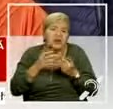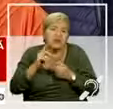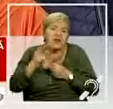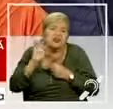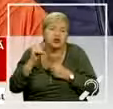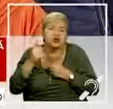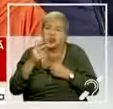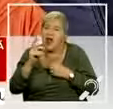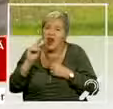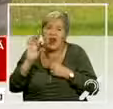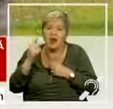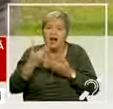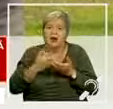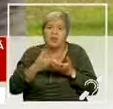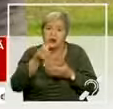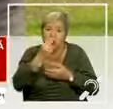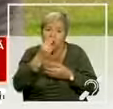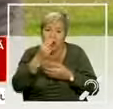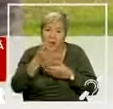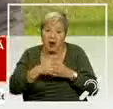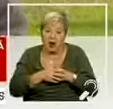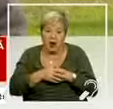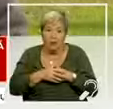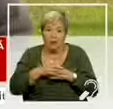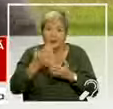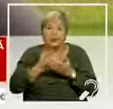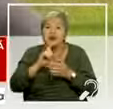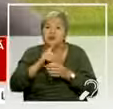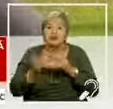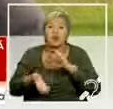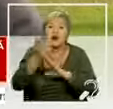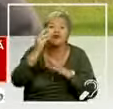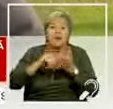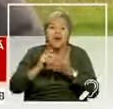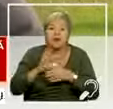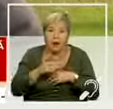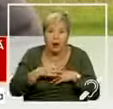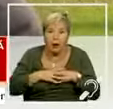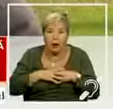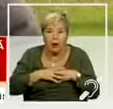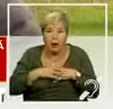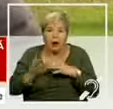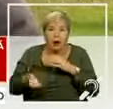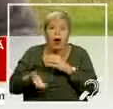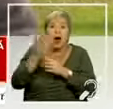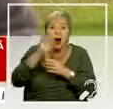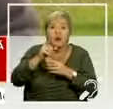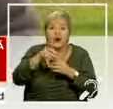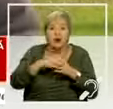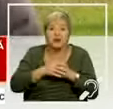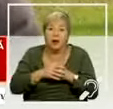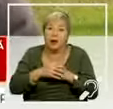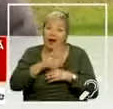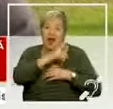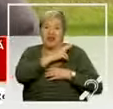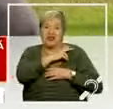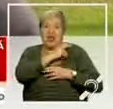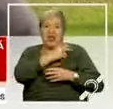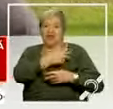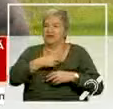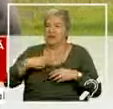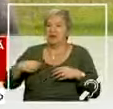lei pentru mâncare. De ce nu mărește pensia? Am mărit-o la șef, tot la ei, la primar, la toți,